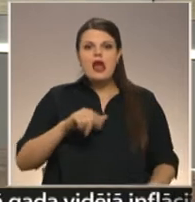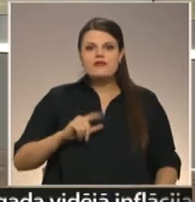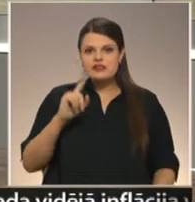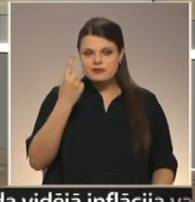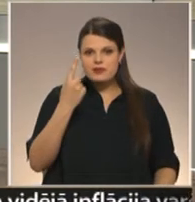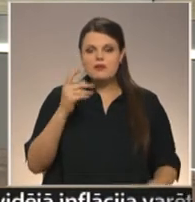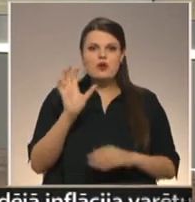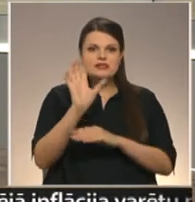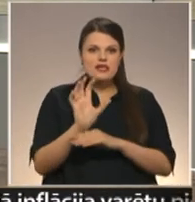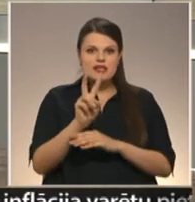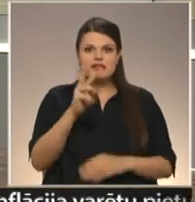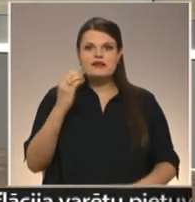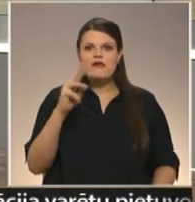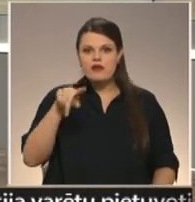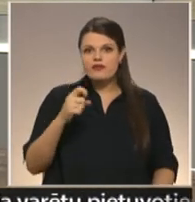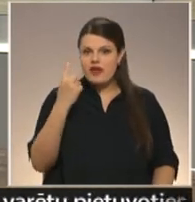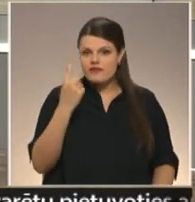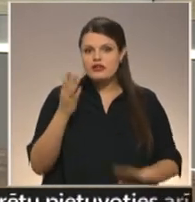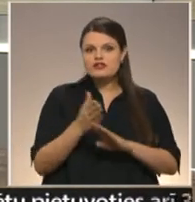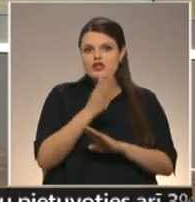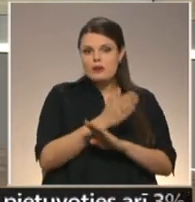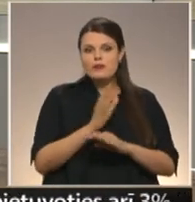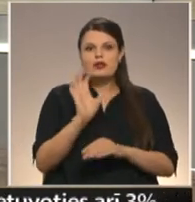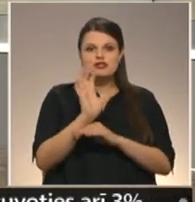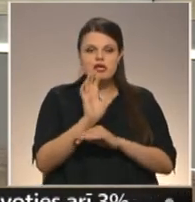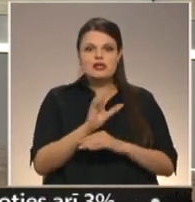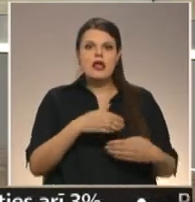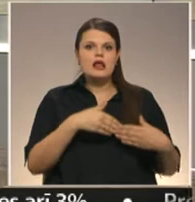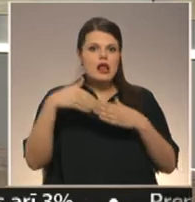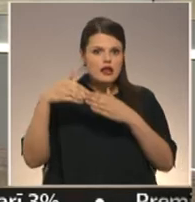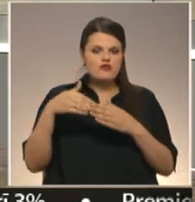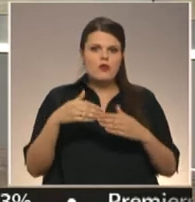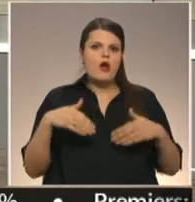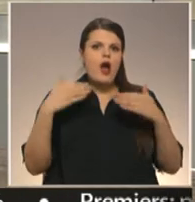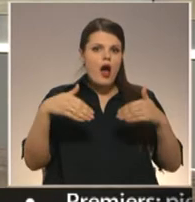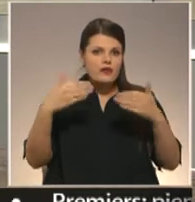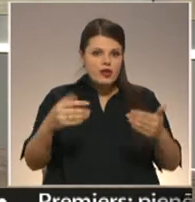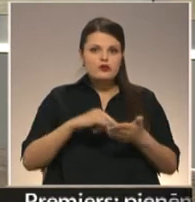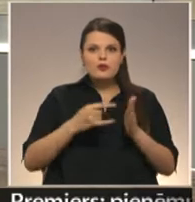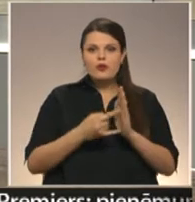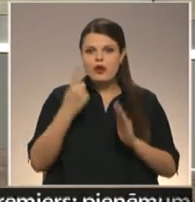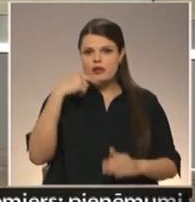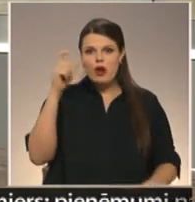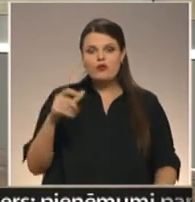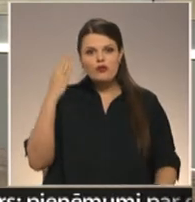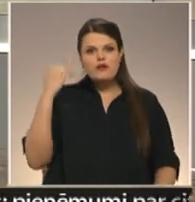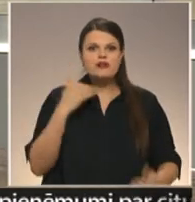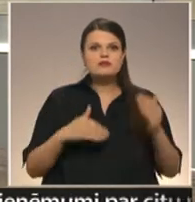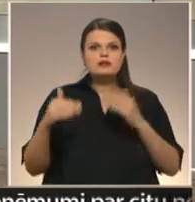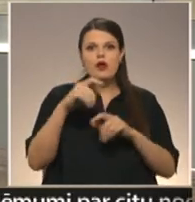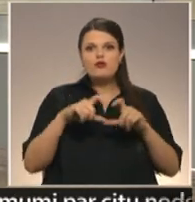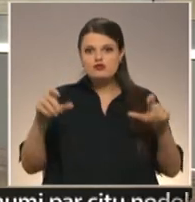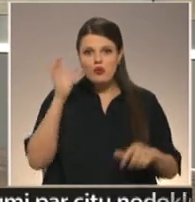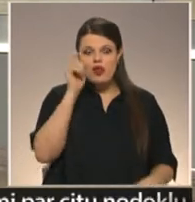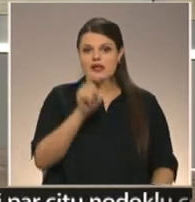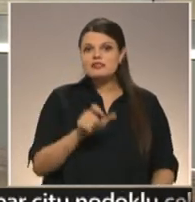pirmo satelītu Venta 1. Iepriekš satelīta lidojums dažādu iemeslu dēļ tika atlikts. Projekta autori, Ventspils augstskolas zinātnieki,